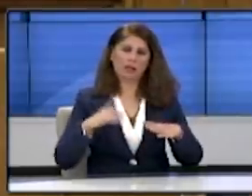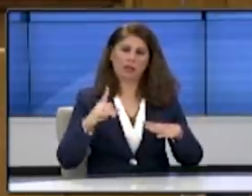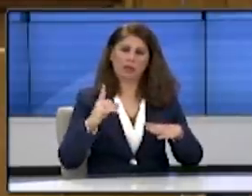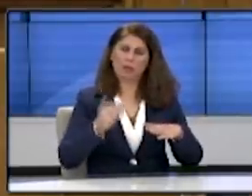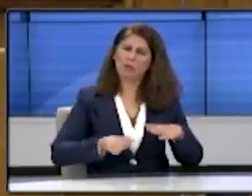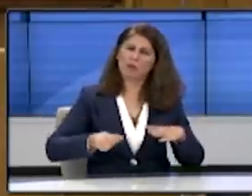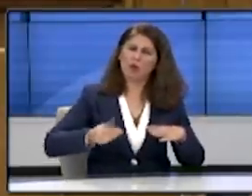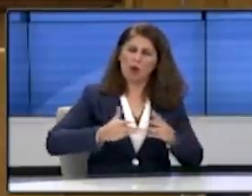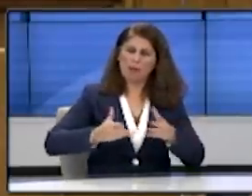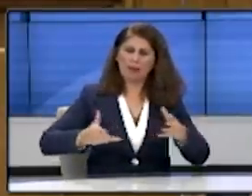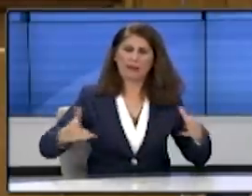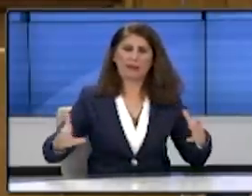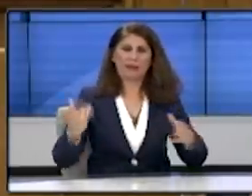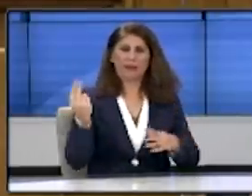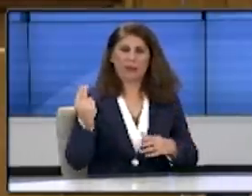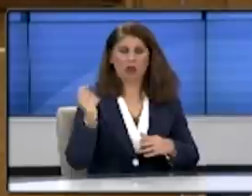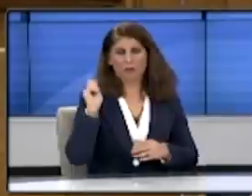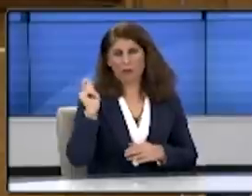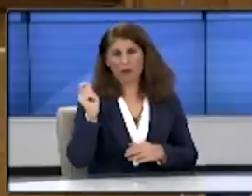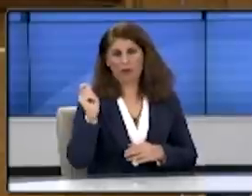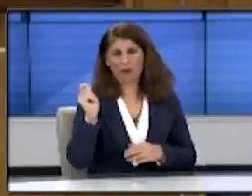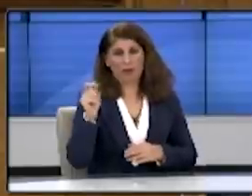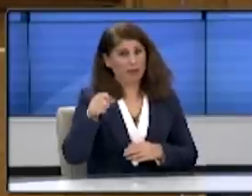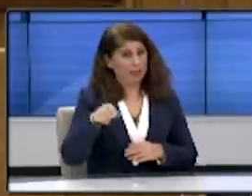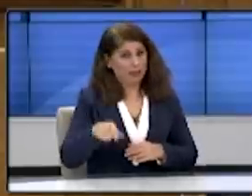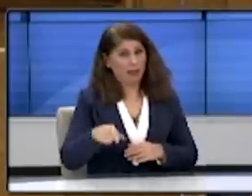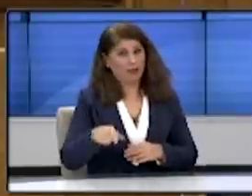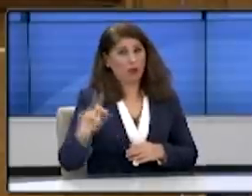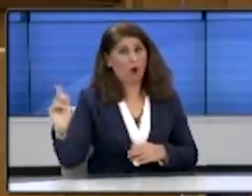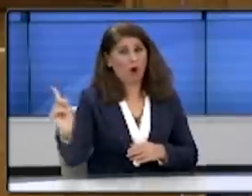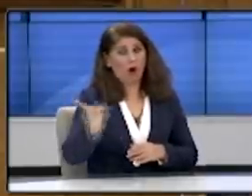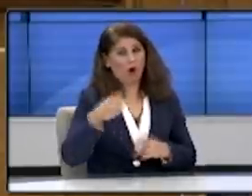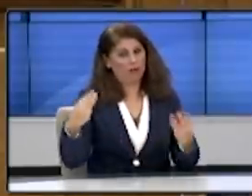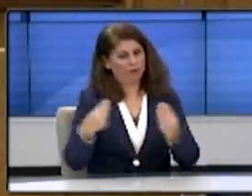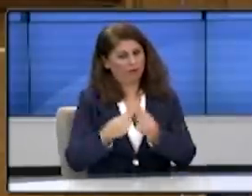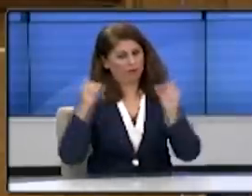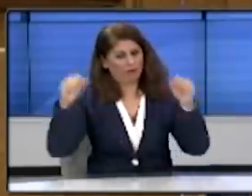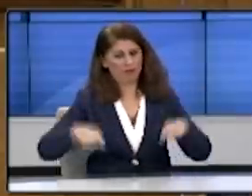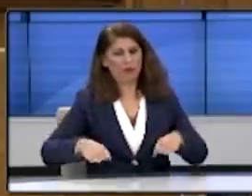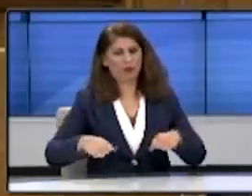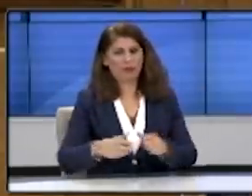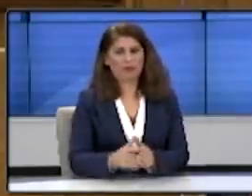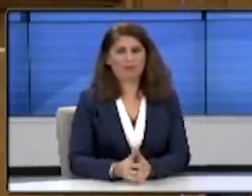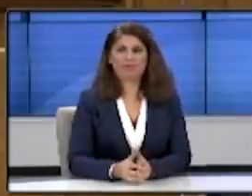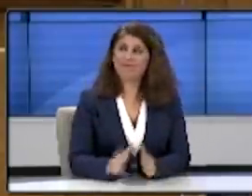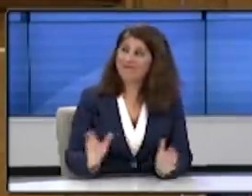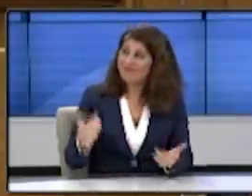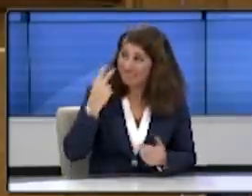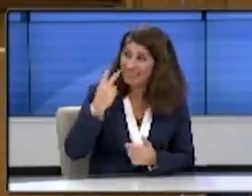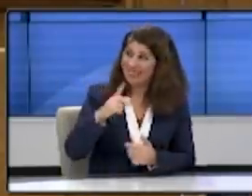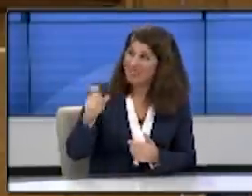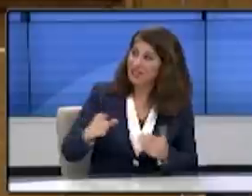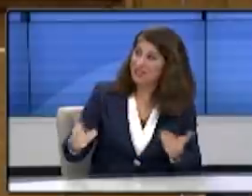πιο επεκτατική οικονομική πολιτική, στην οποία μάλιστα όλοι σας συγκλίνετε? Είδατε πως τα φέρνει η